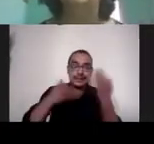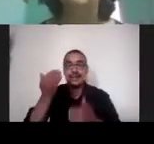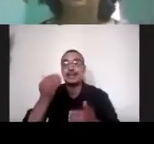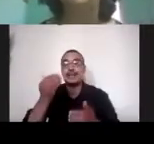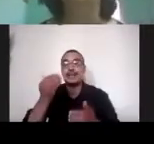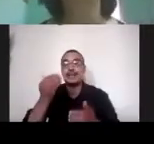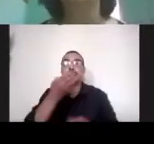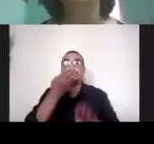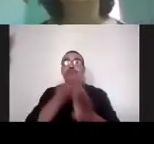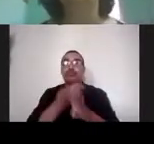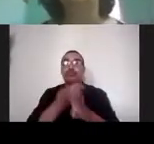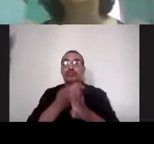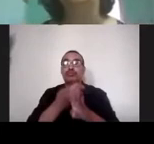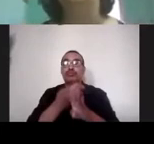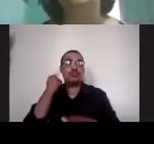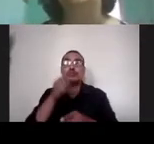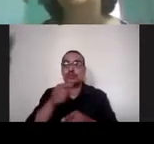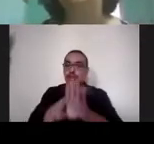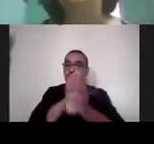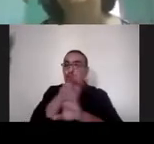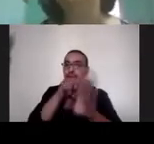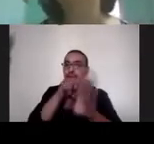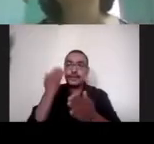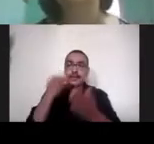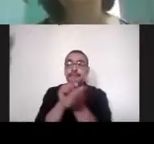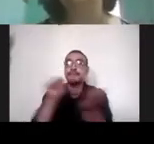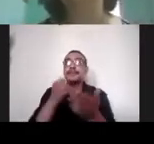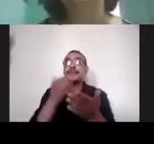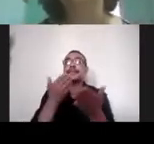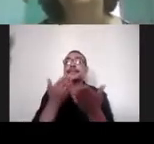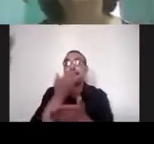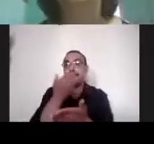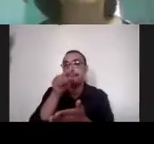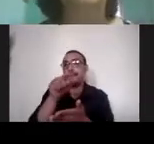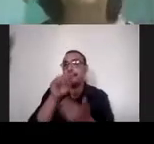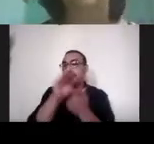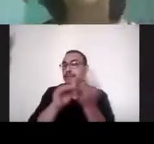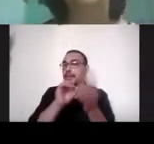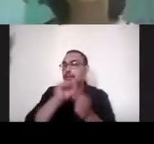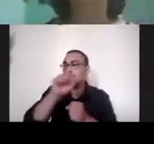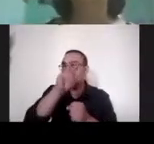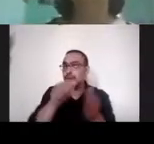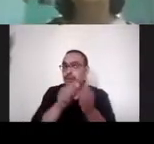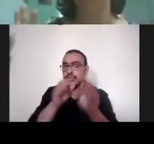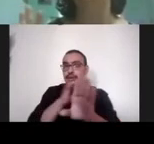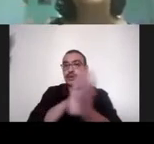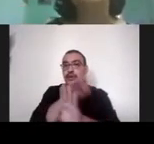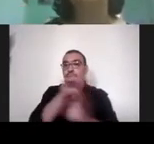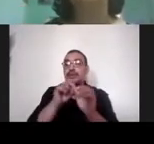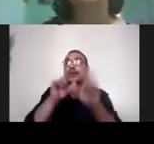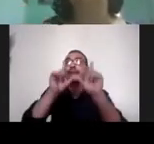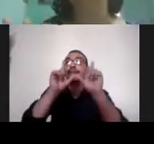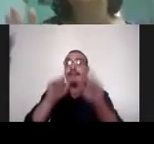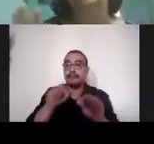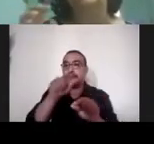त्यसले गर्दा रणनीति चाहिँ यो हिंसा मुक्त भएर बाँच्नको लागि तपाईँले त्यसै अनुसारको आफ्नो अवस्था अनुसारको रणनीति चाहिँ बनाउनुपर्छ। यो हामी